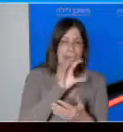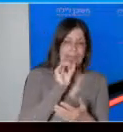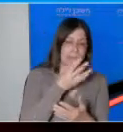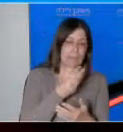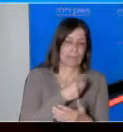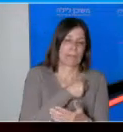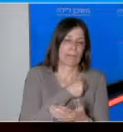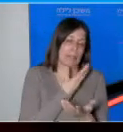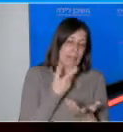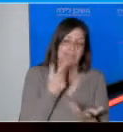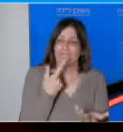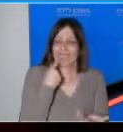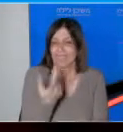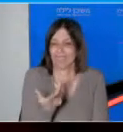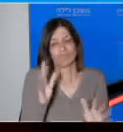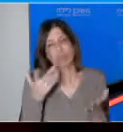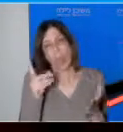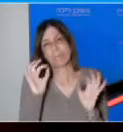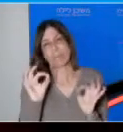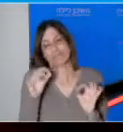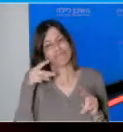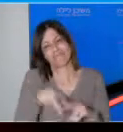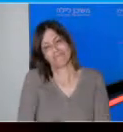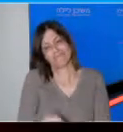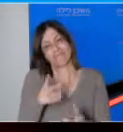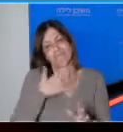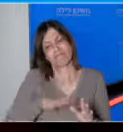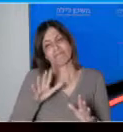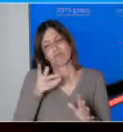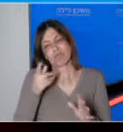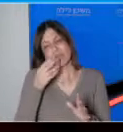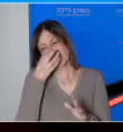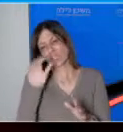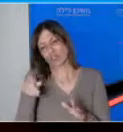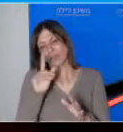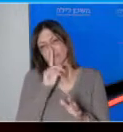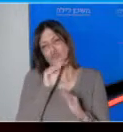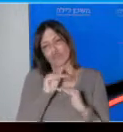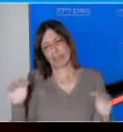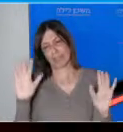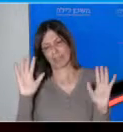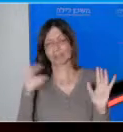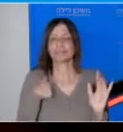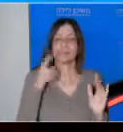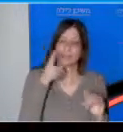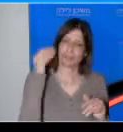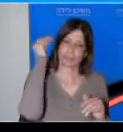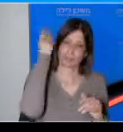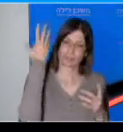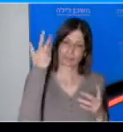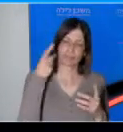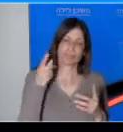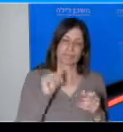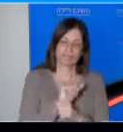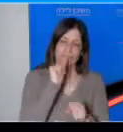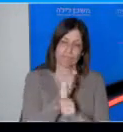לב, אז מה אני אגיד לך? זה כנראה לא ממש מטריד אותם, הם פשוט רוצים שנעזוב אותם בשקט. תראי, אנחנו צריכים לזכור שאת יודעת